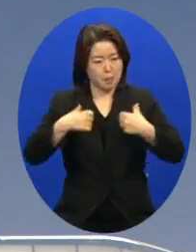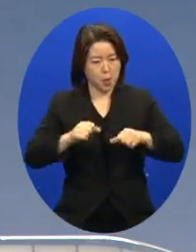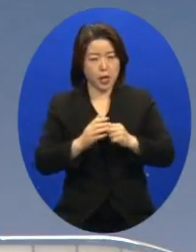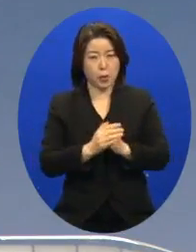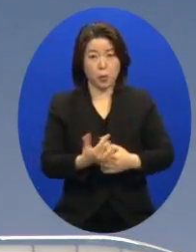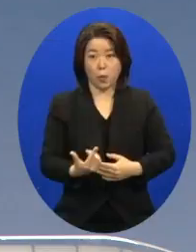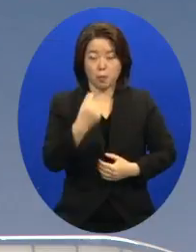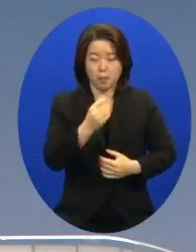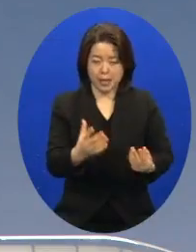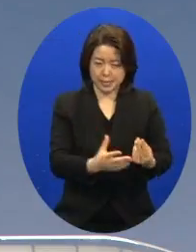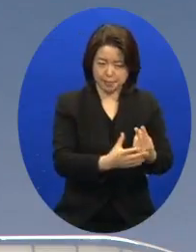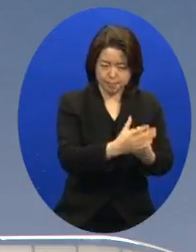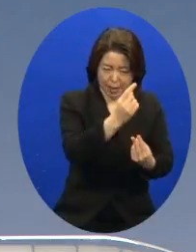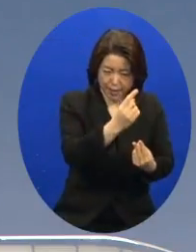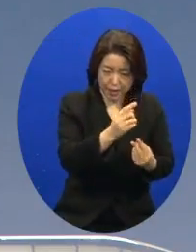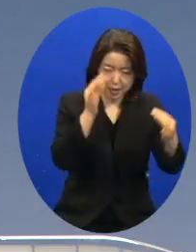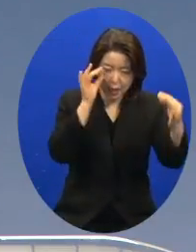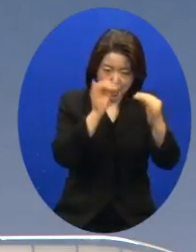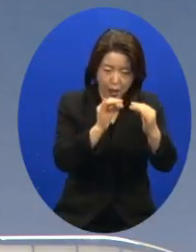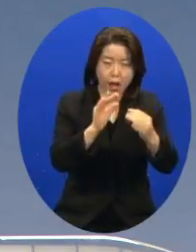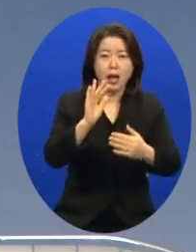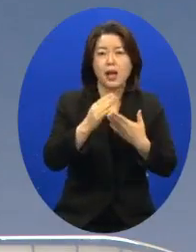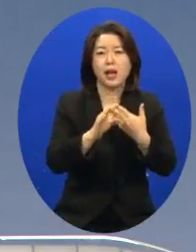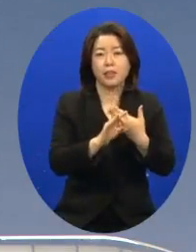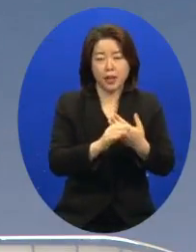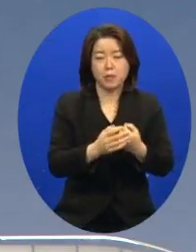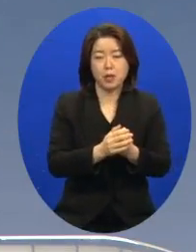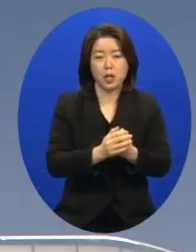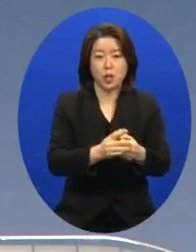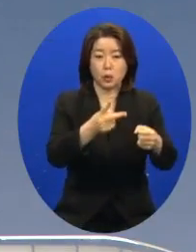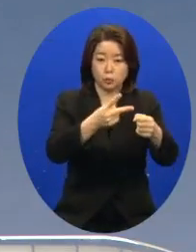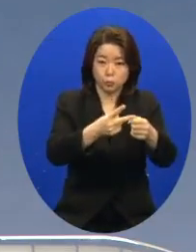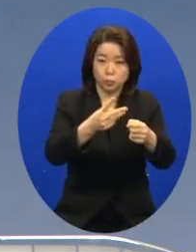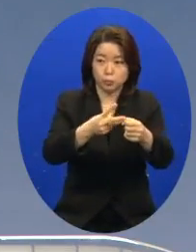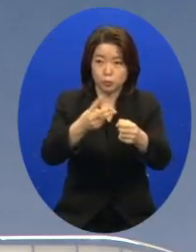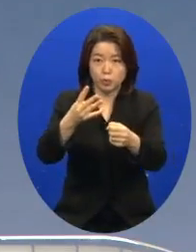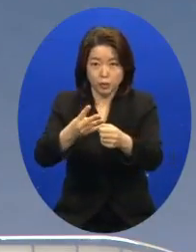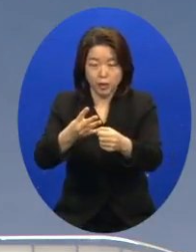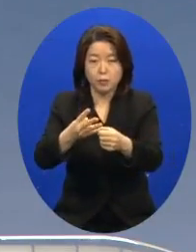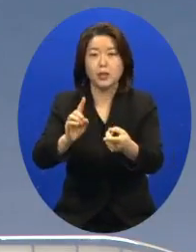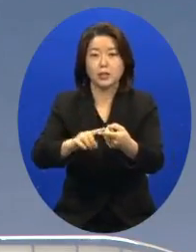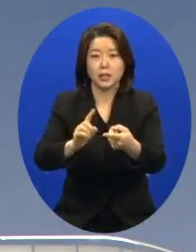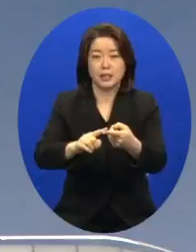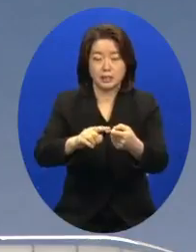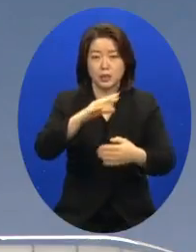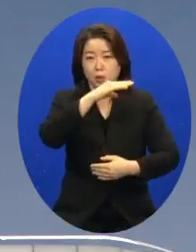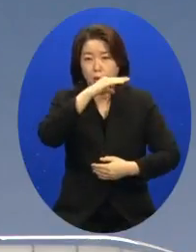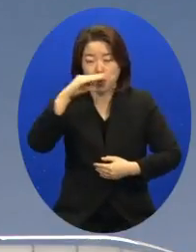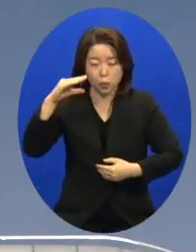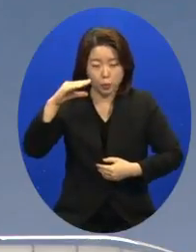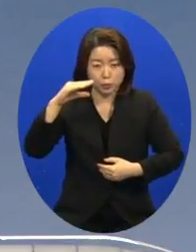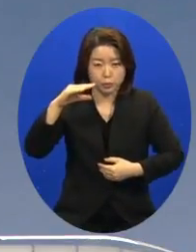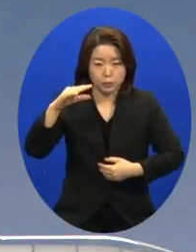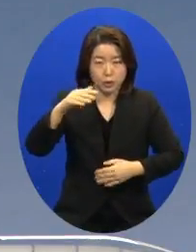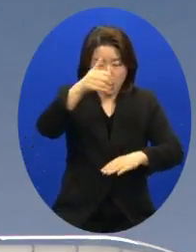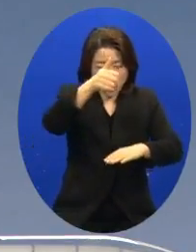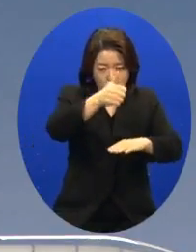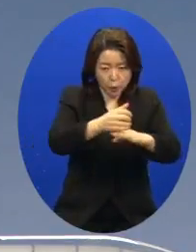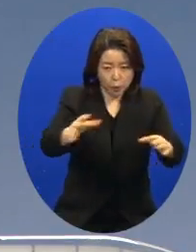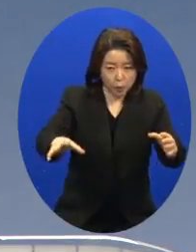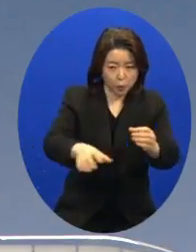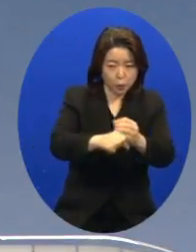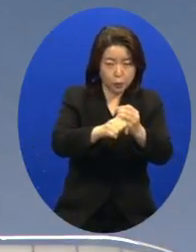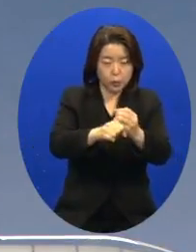하나가 되도록 했다면 두 번째 세 번째 네 번째 문제에 대해서는 오른 결론을 쉽게